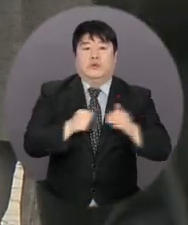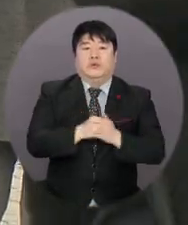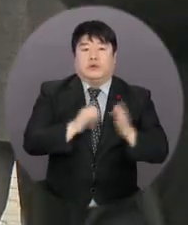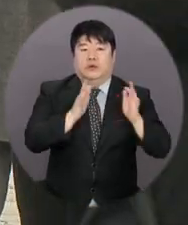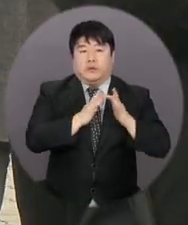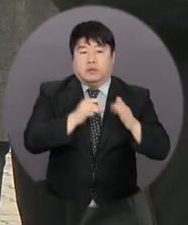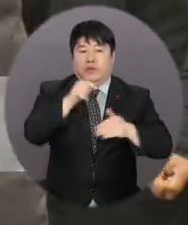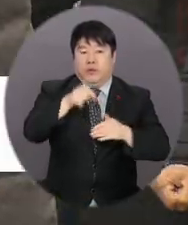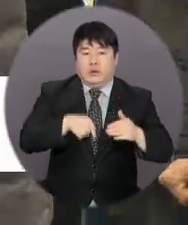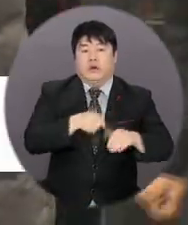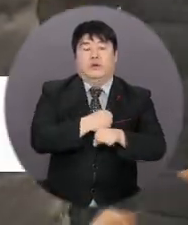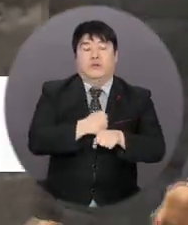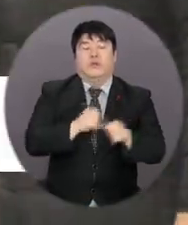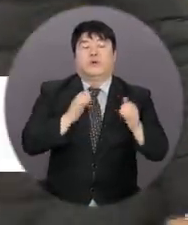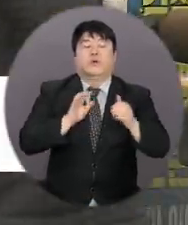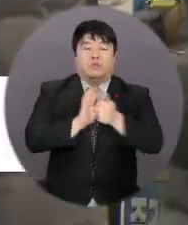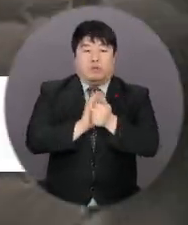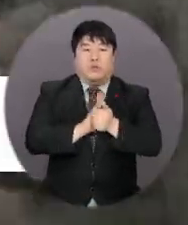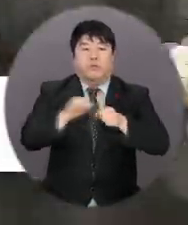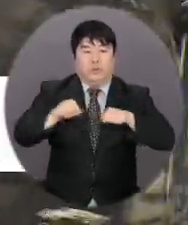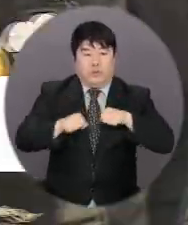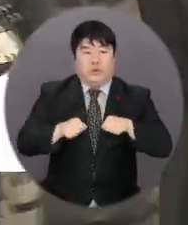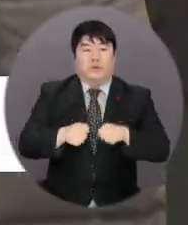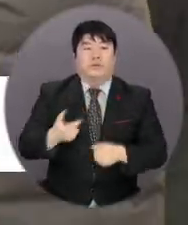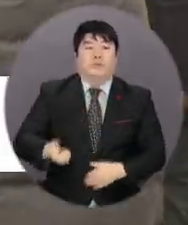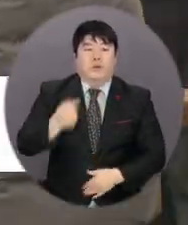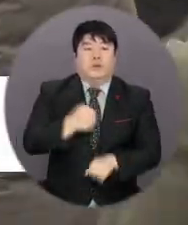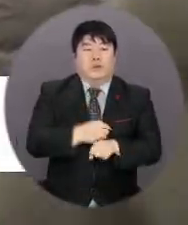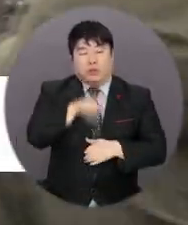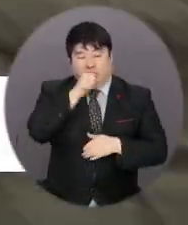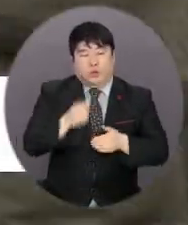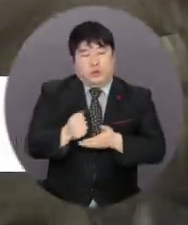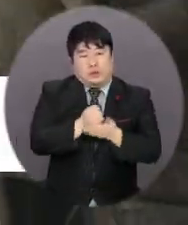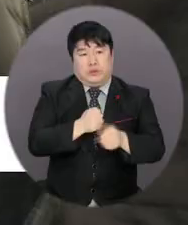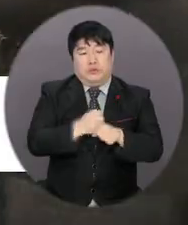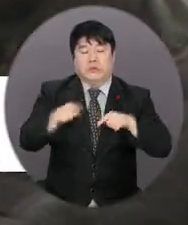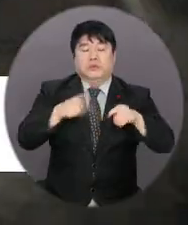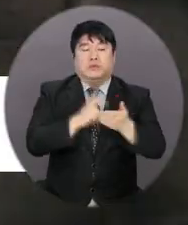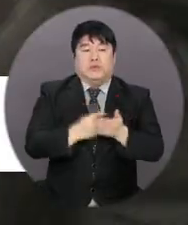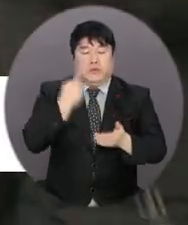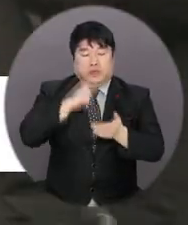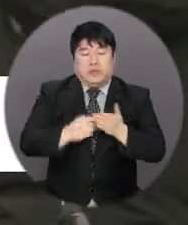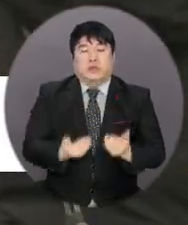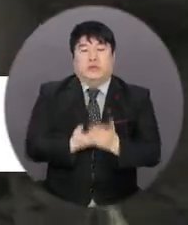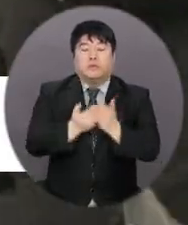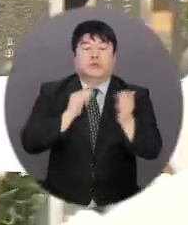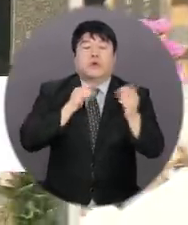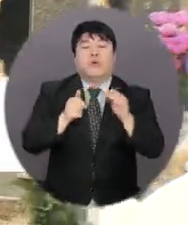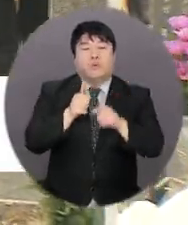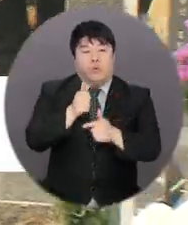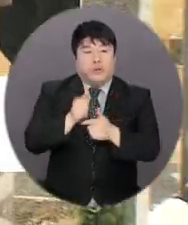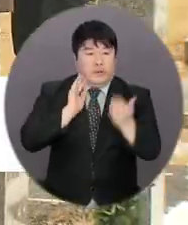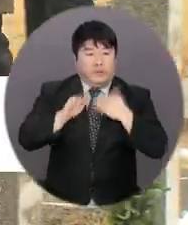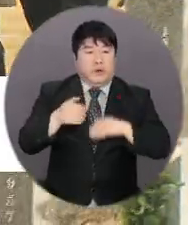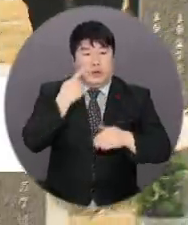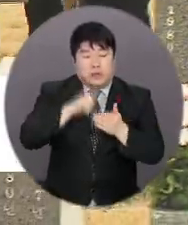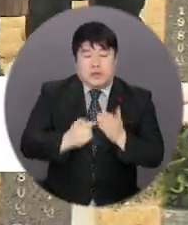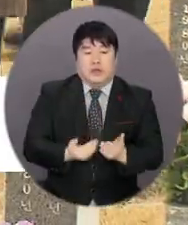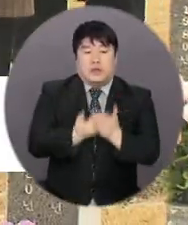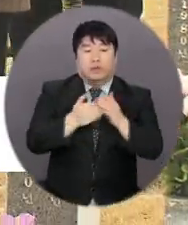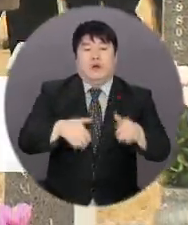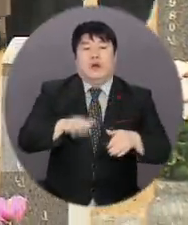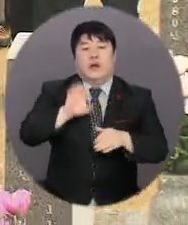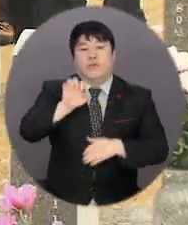움직임이 빨라지고 있습니다 온라인 조직인 좋은 인연과 정책 개발 모임인 호남 미래 개발 포럼 이 설 명절을